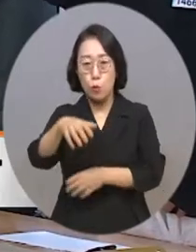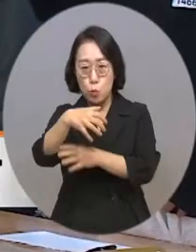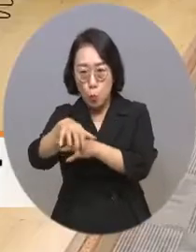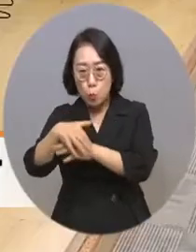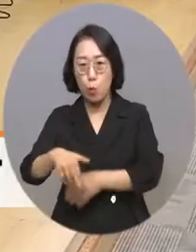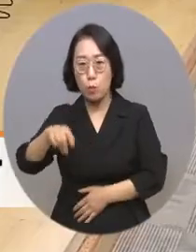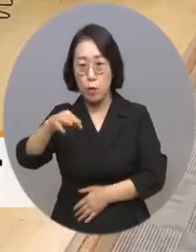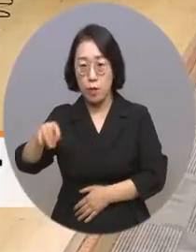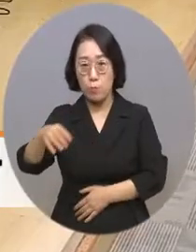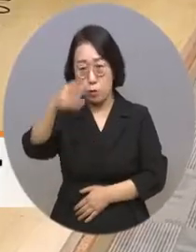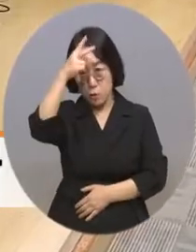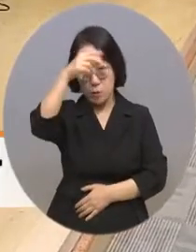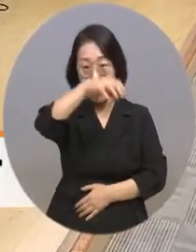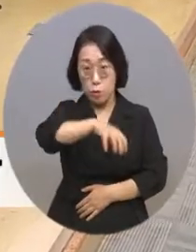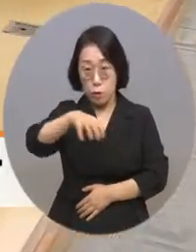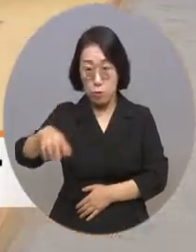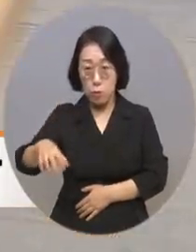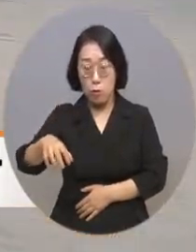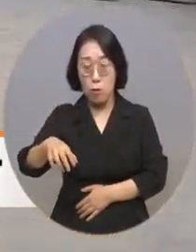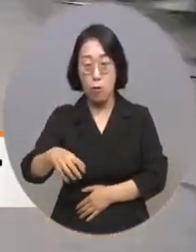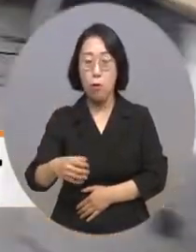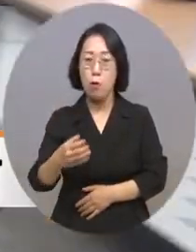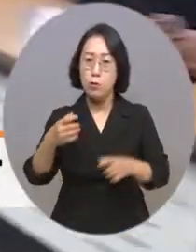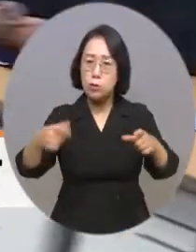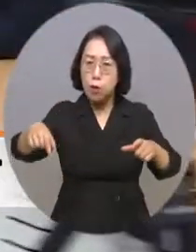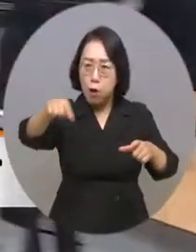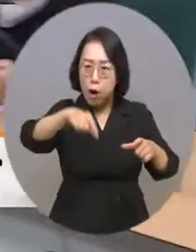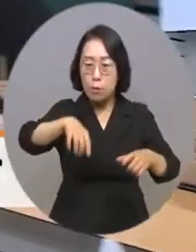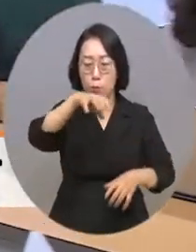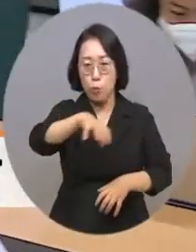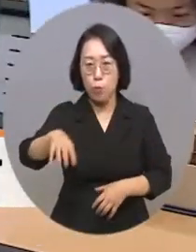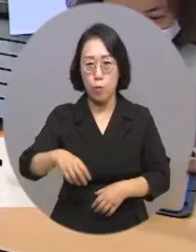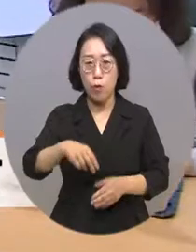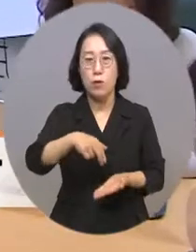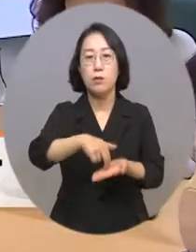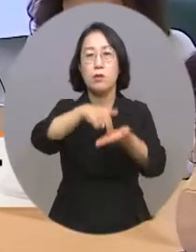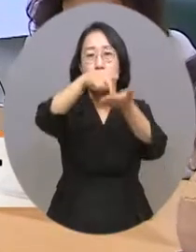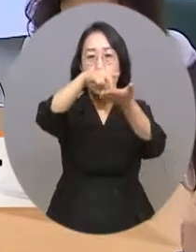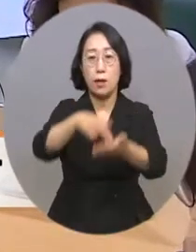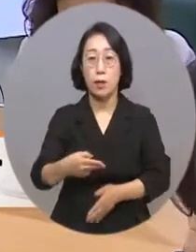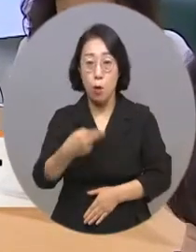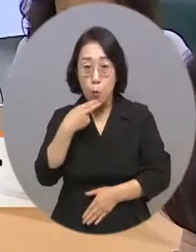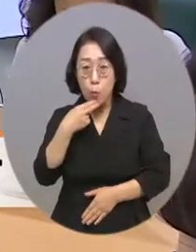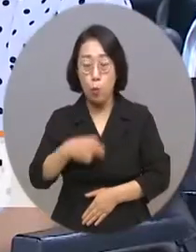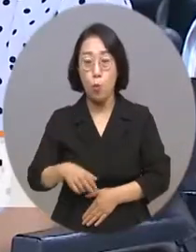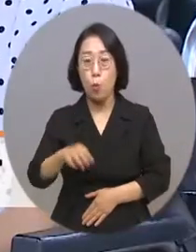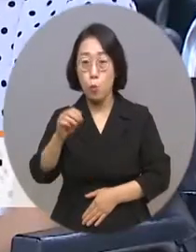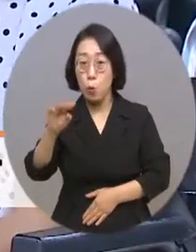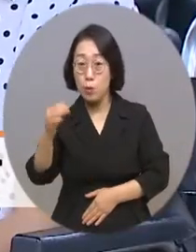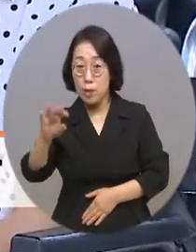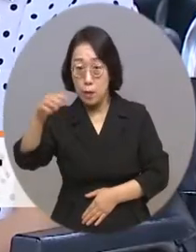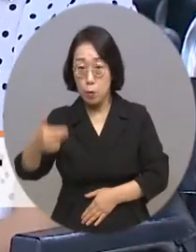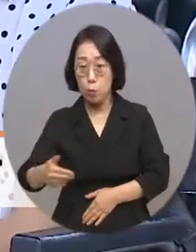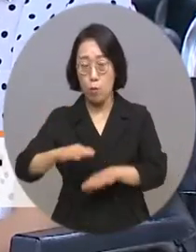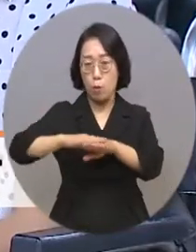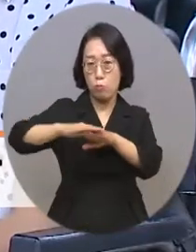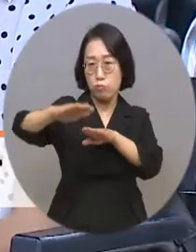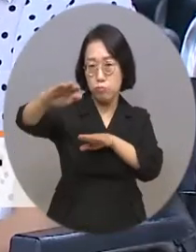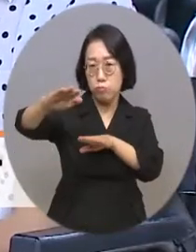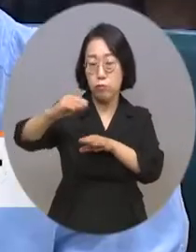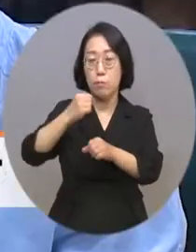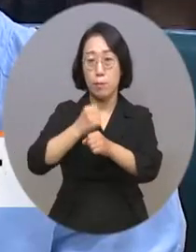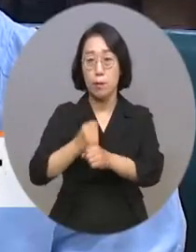경찰서 등 서울 경찰청 산하 10개 경찰서에 는 생강 기가 용산경찰서에 는 적군도 가 설치돼 있지